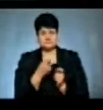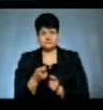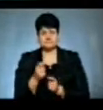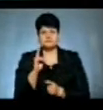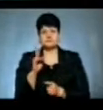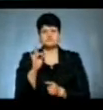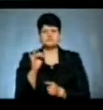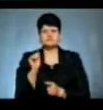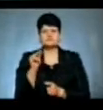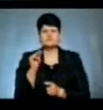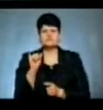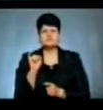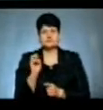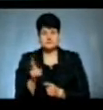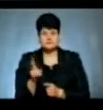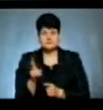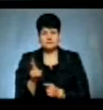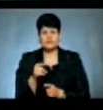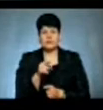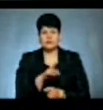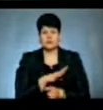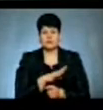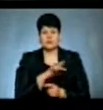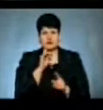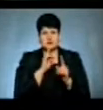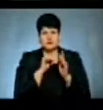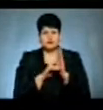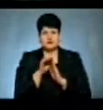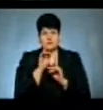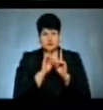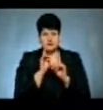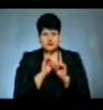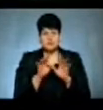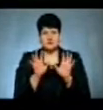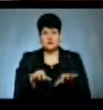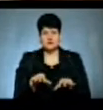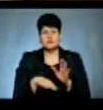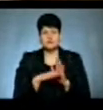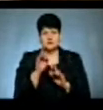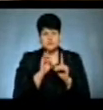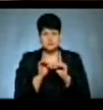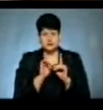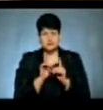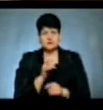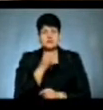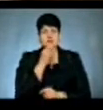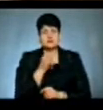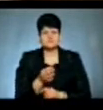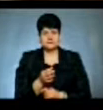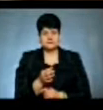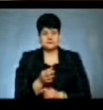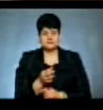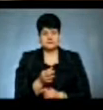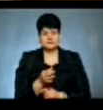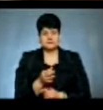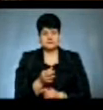Кравчук, який тоді вів сесію Верховної Ради, як голова Верховної Ради, сказав, що